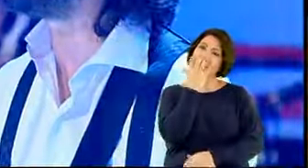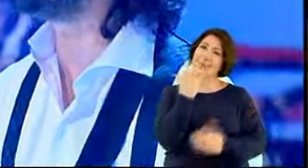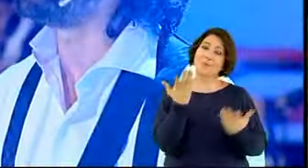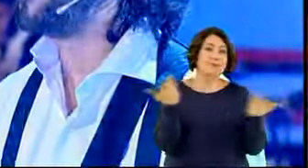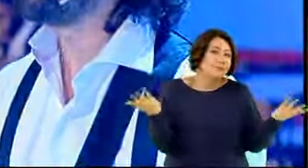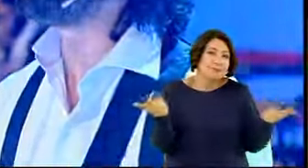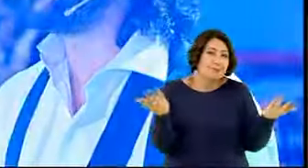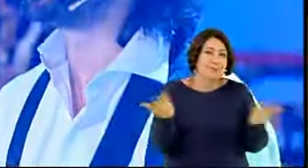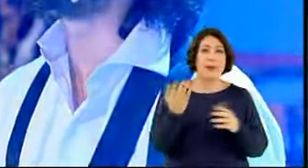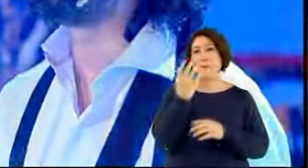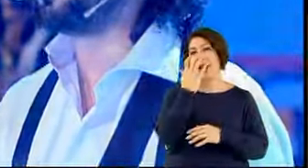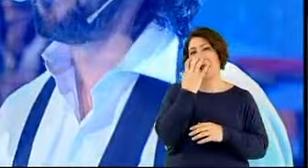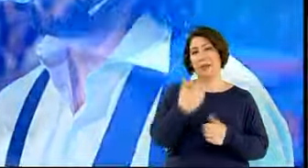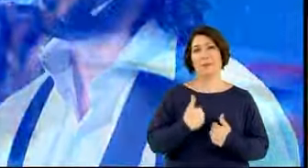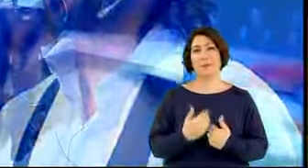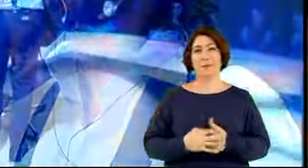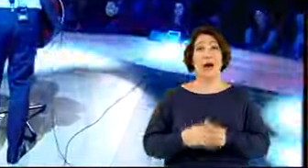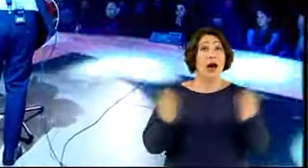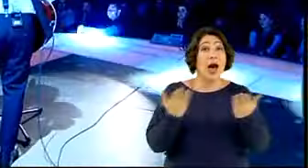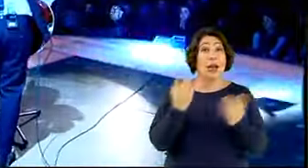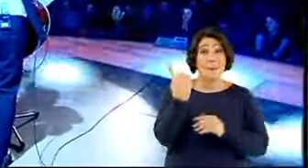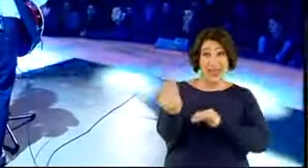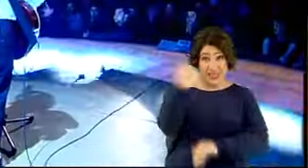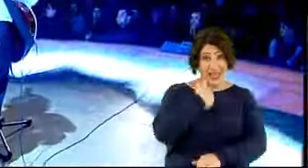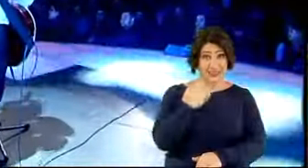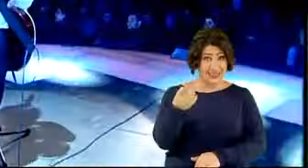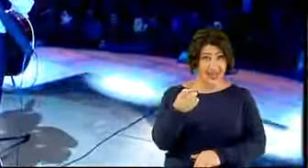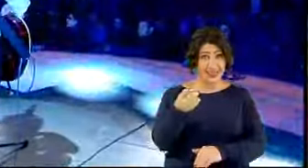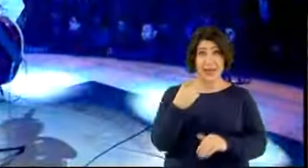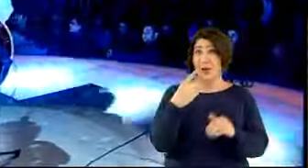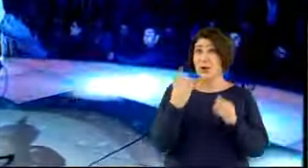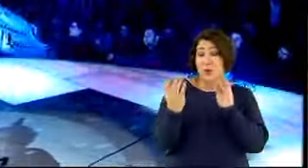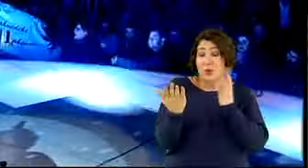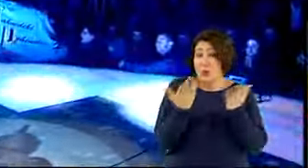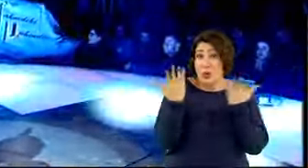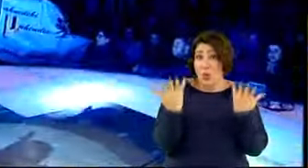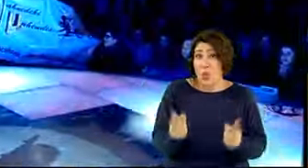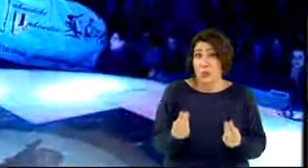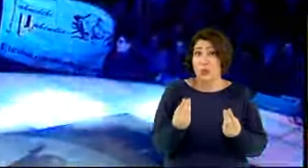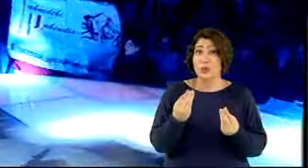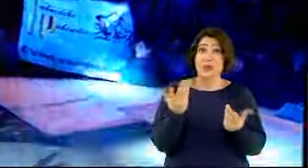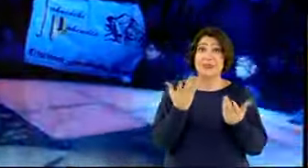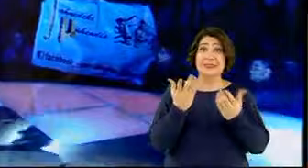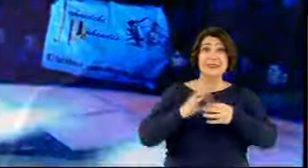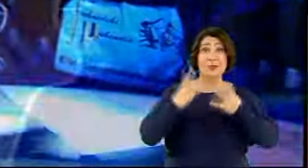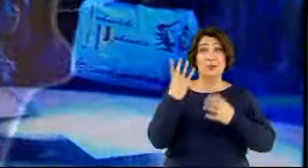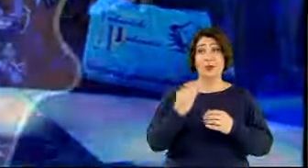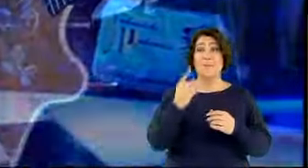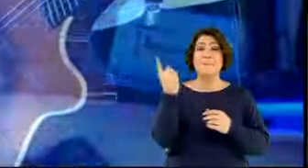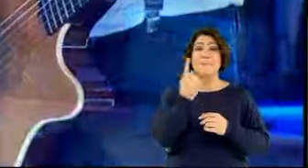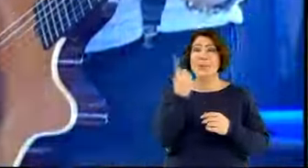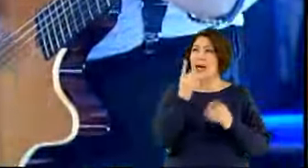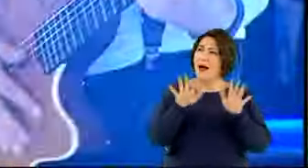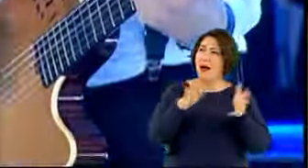beklediğimde, bekledim. Hani bir gelsen taş mı olurdu de mi var? Bir